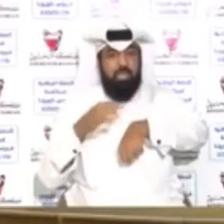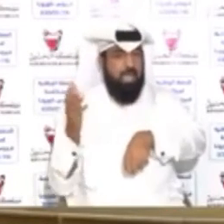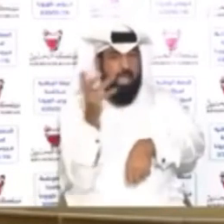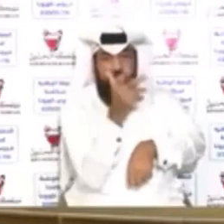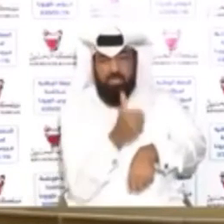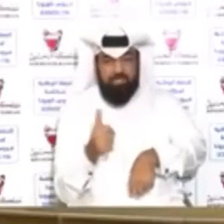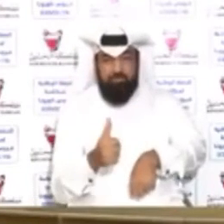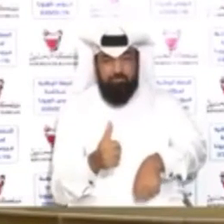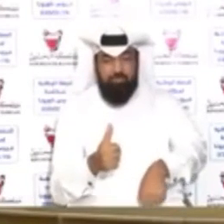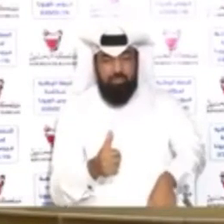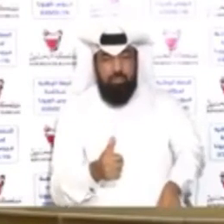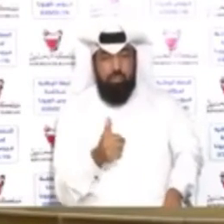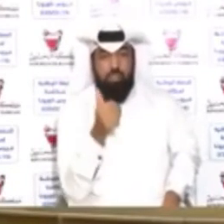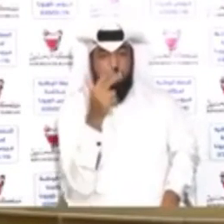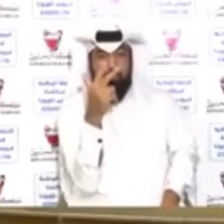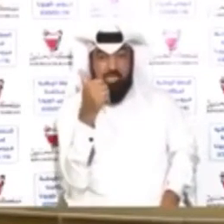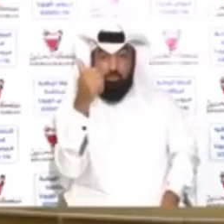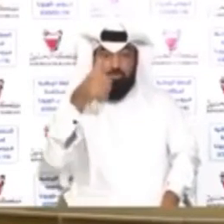68 حالة